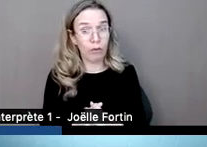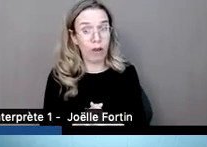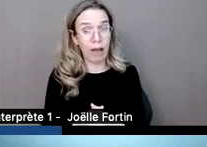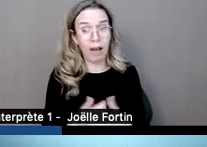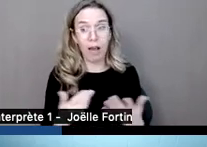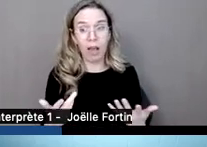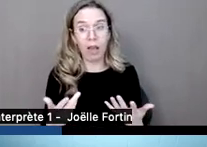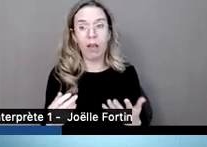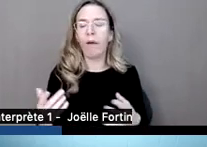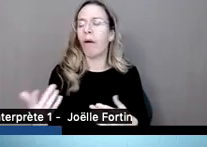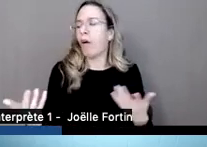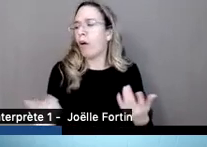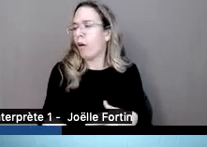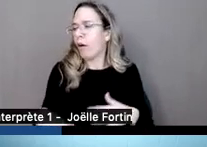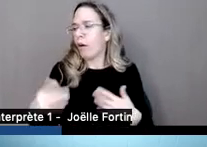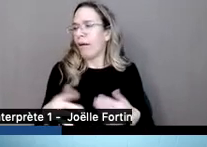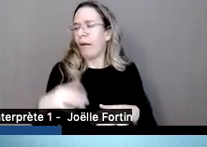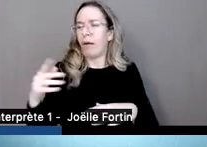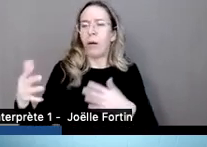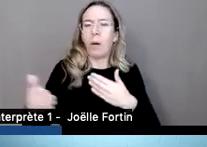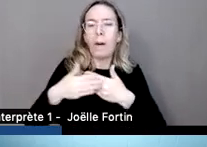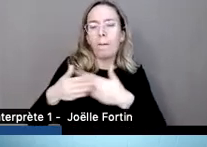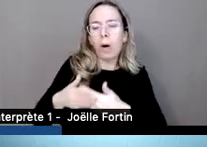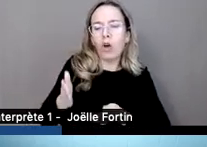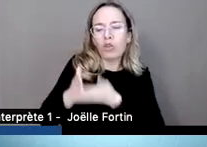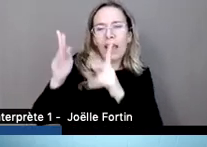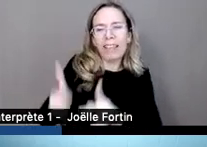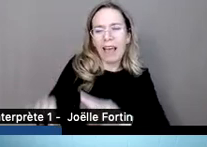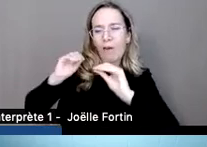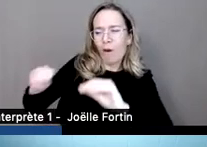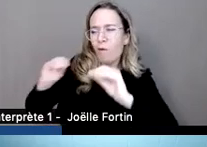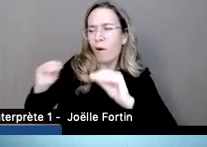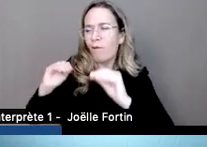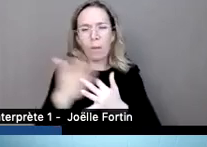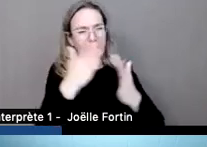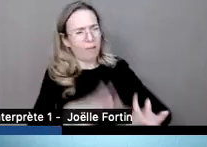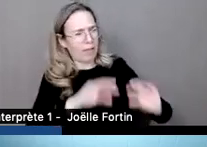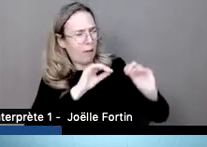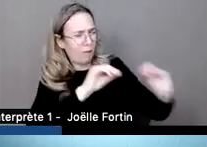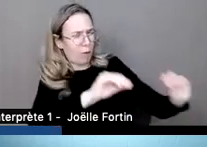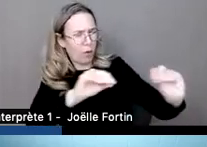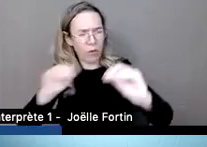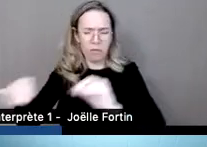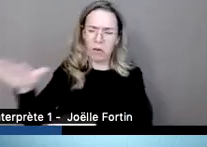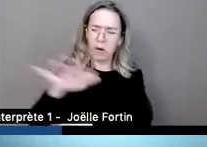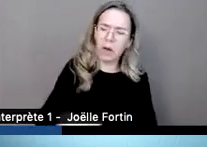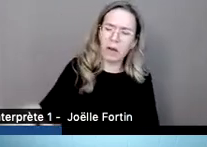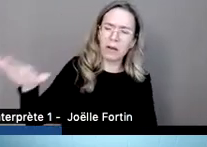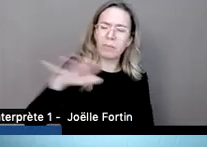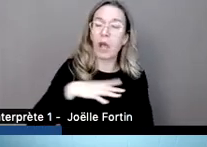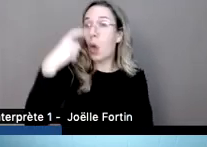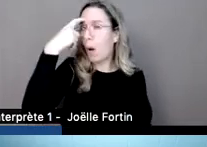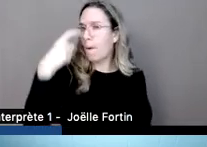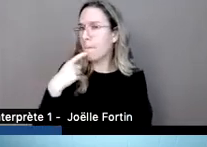des centaines et centaines d'intervenants et prochains, j'ai formé depuis plusieurs années, il y a un mythe